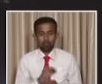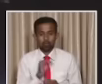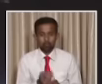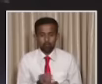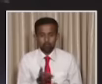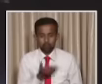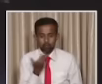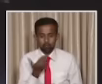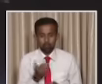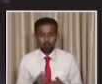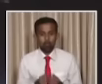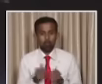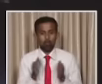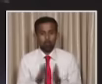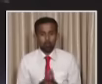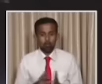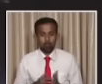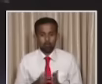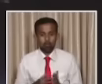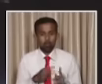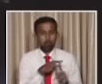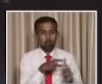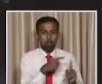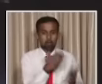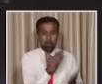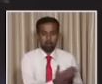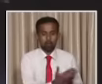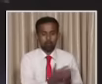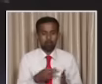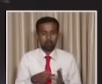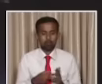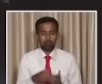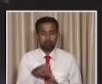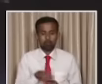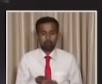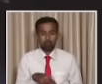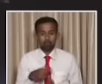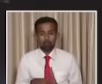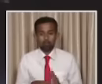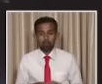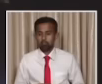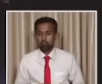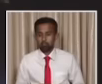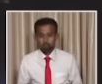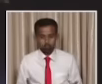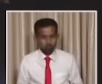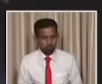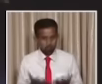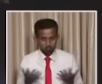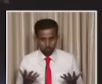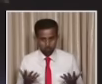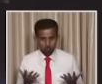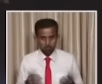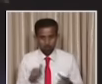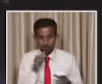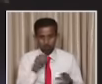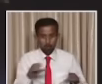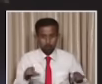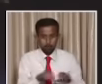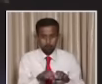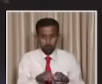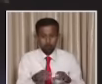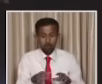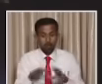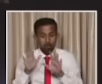වෙන්න පුළුවන්, ඒ සියලු ව්‍යාපෘති මග නතර වෙච්ච ව්‍යාපෘති හරහා මේ රටට විශාල පාඩුවක් දෙනවා. දැන් බට එලලා ඔක්කොම මේකලා